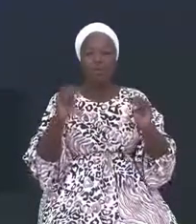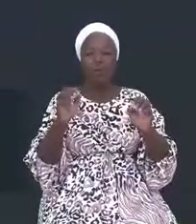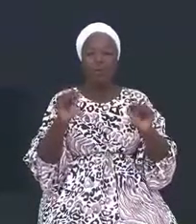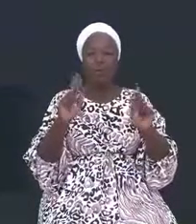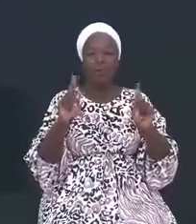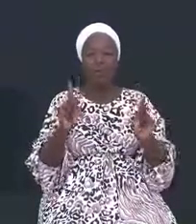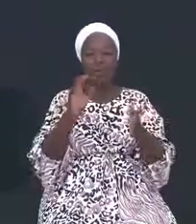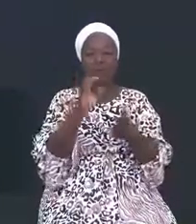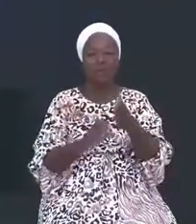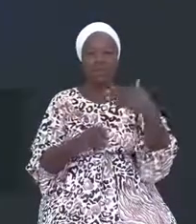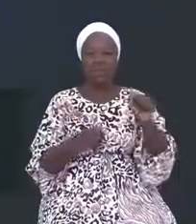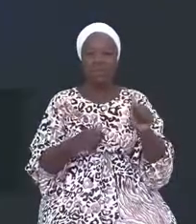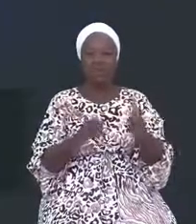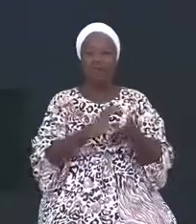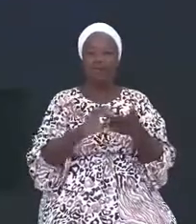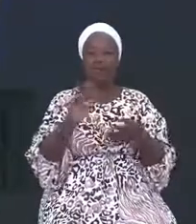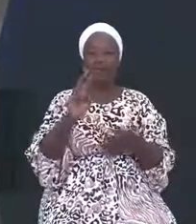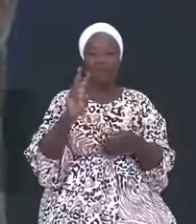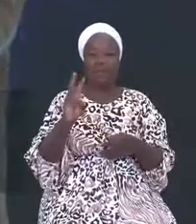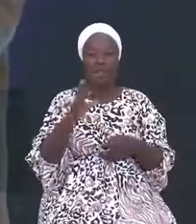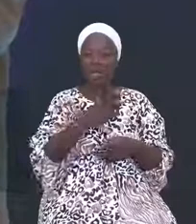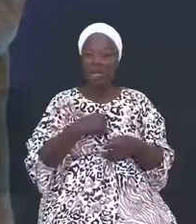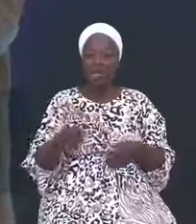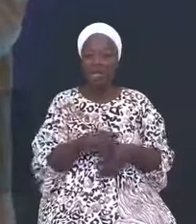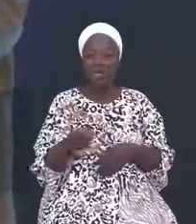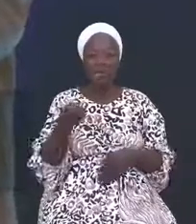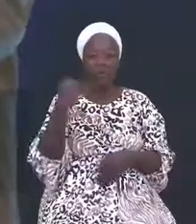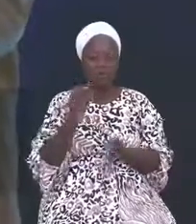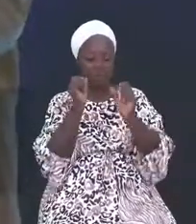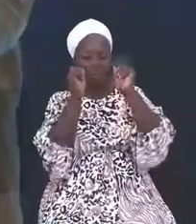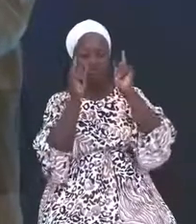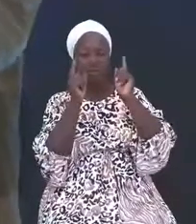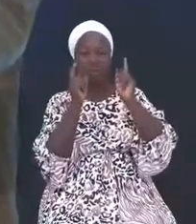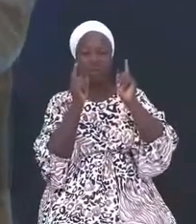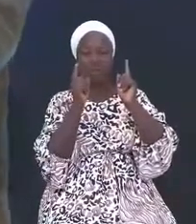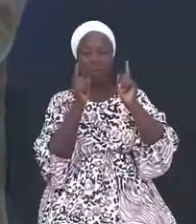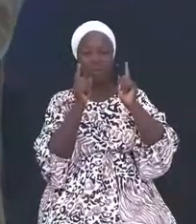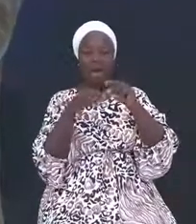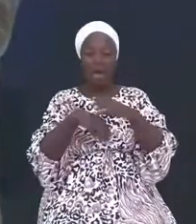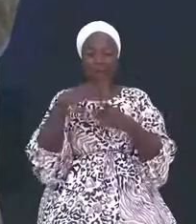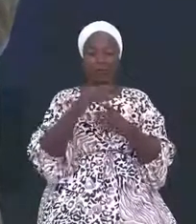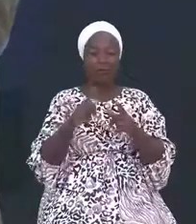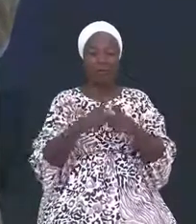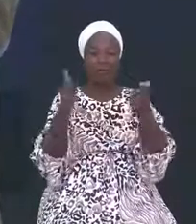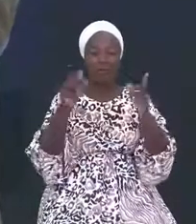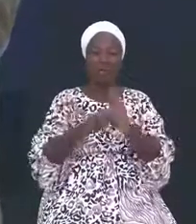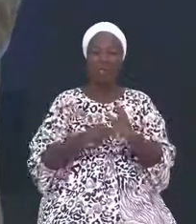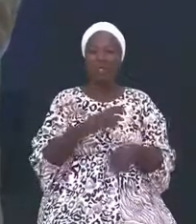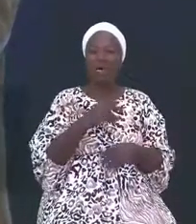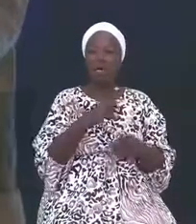10, le verset 26. Les disciples furent encore plus étonnés et ils se dirent, ils